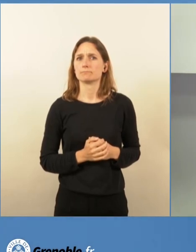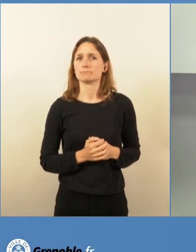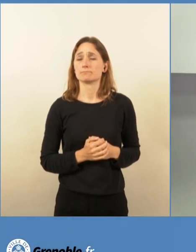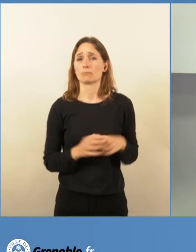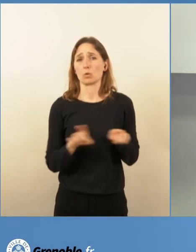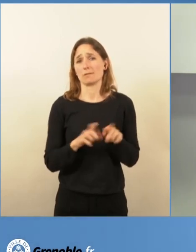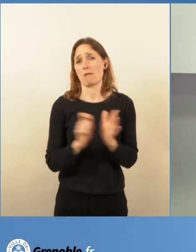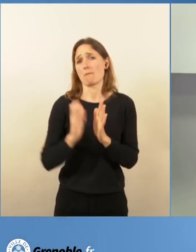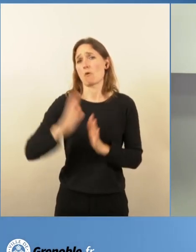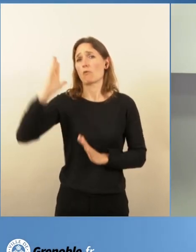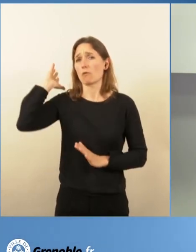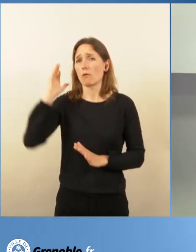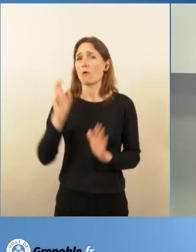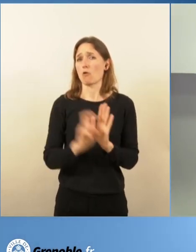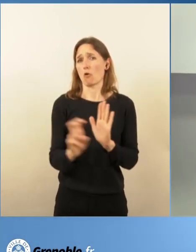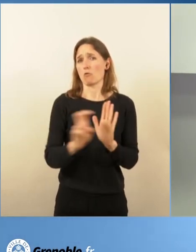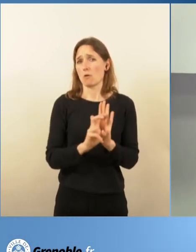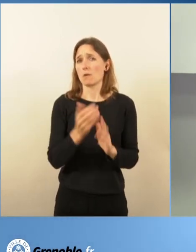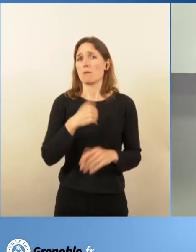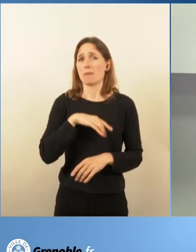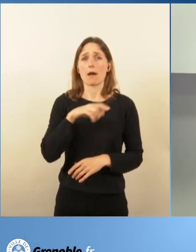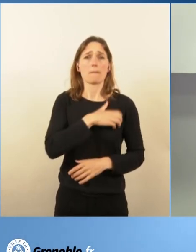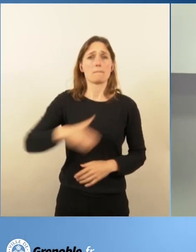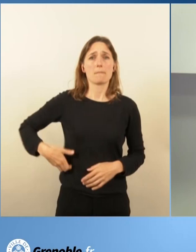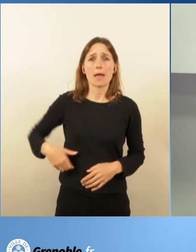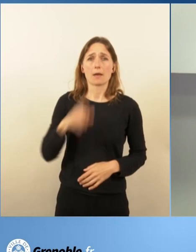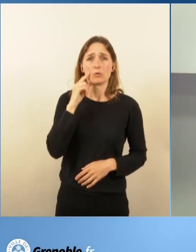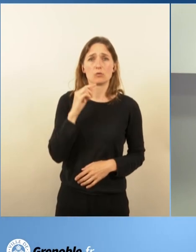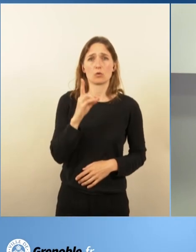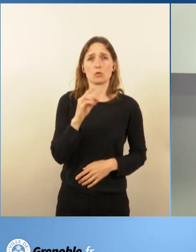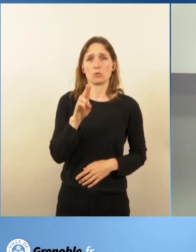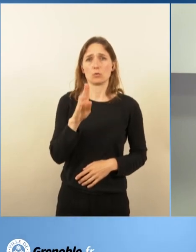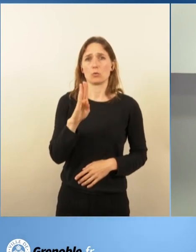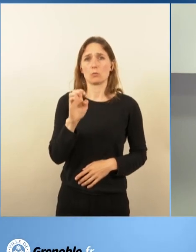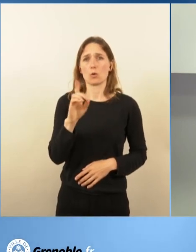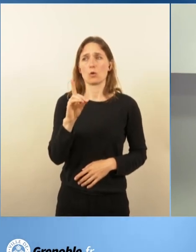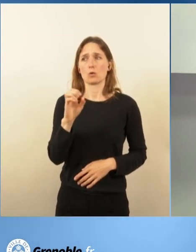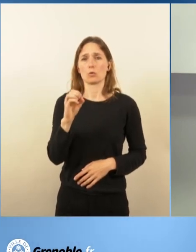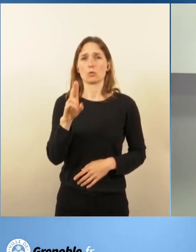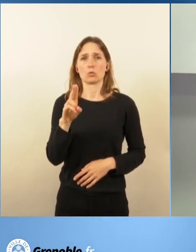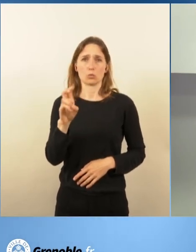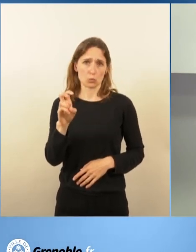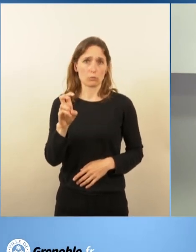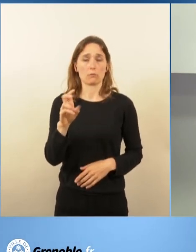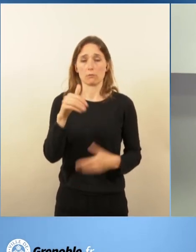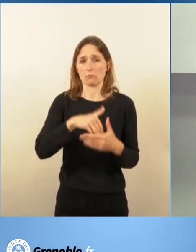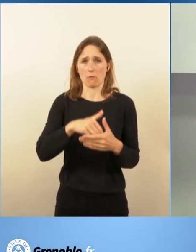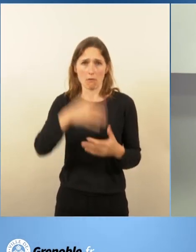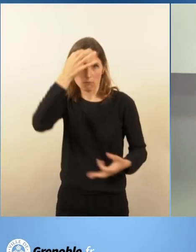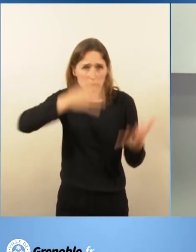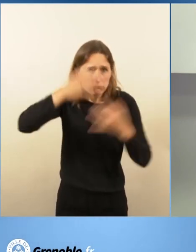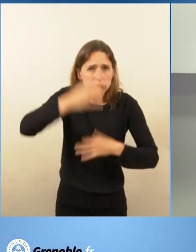temps où Grenoble par la voie de son maire Hubert dubedou a porté aussi des multiples innovations